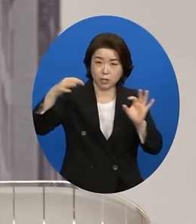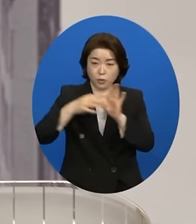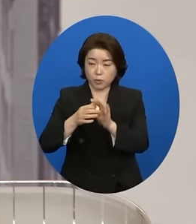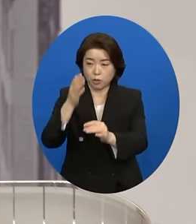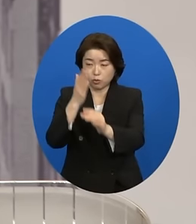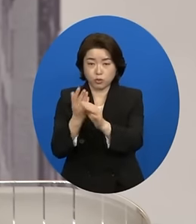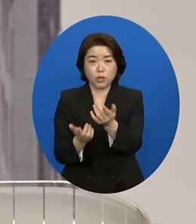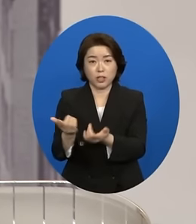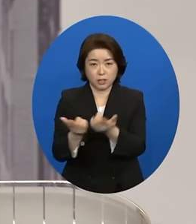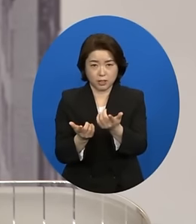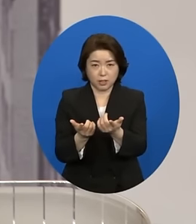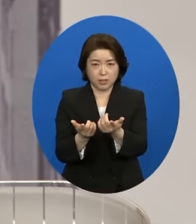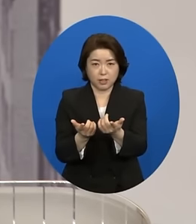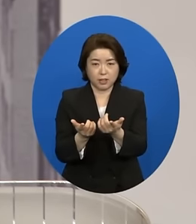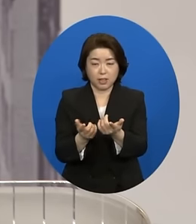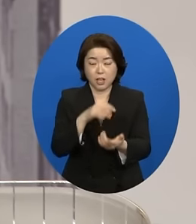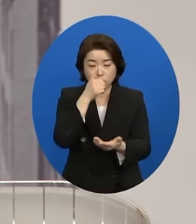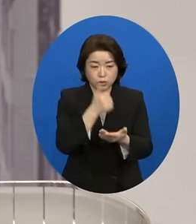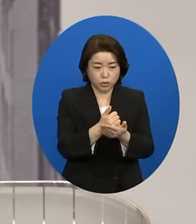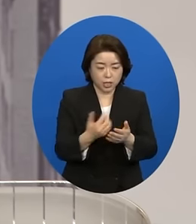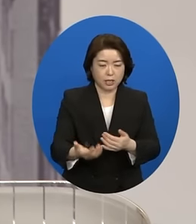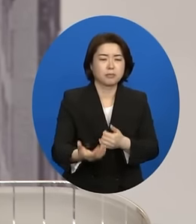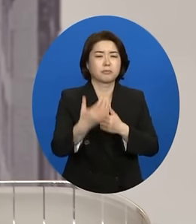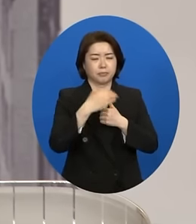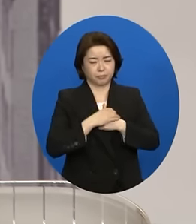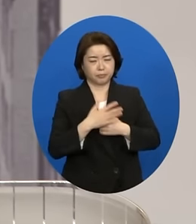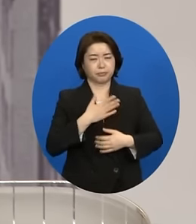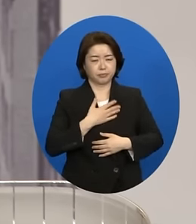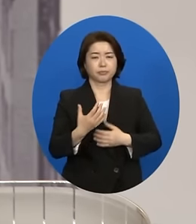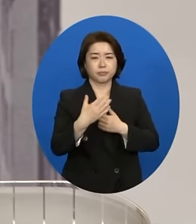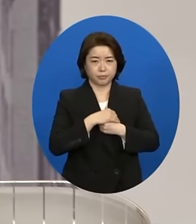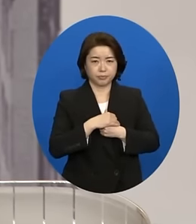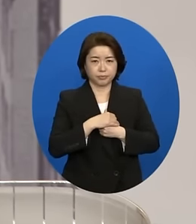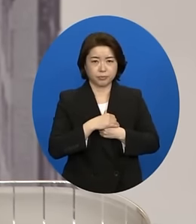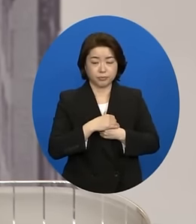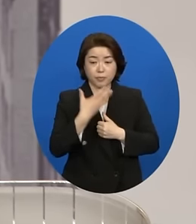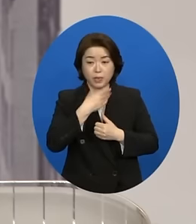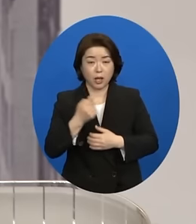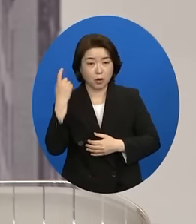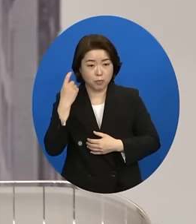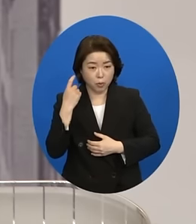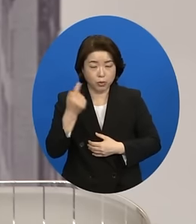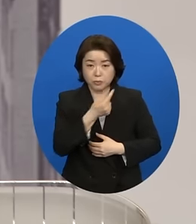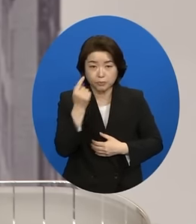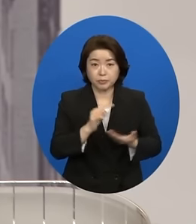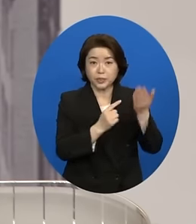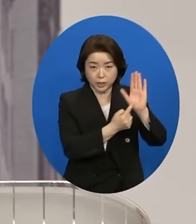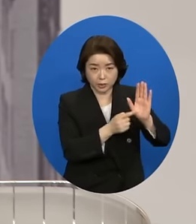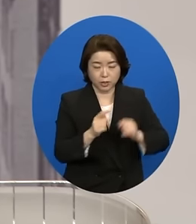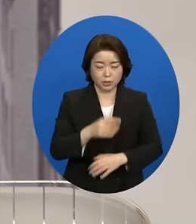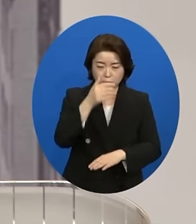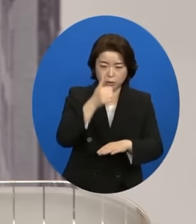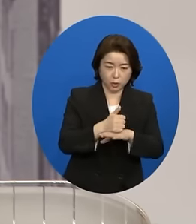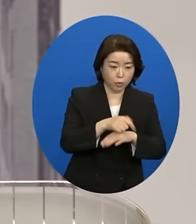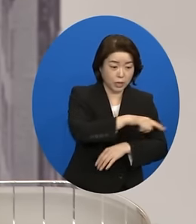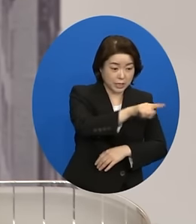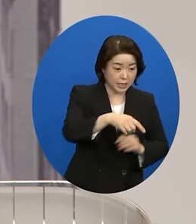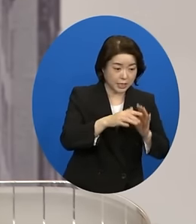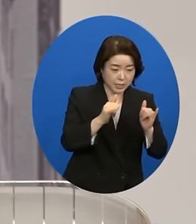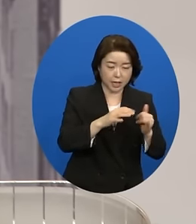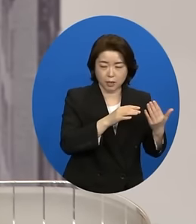죄를 자기에게 다 돌리고 복음을 증거하여 결국에는 하나님께로